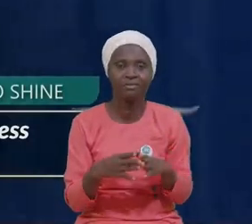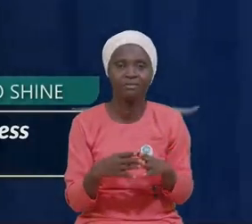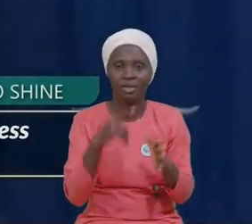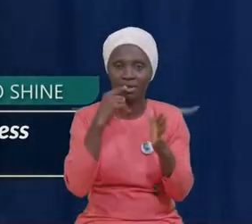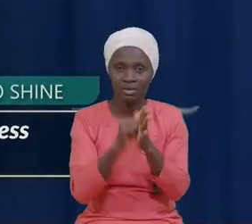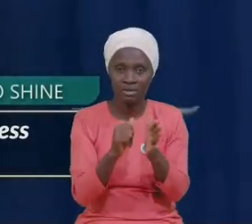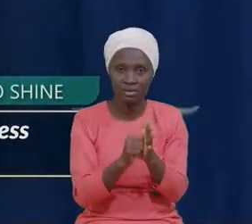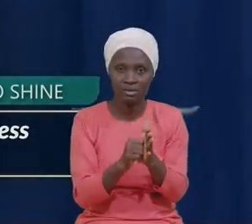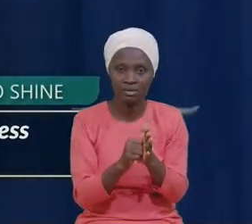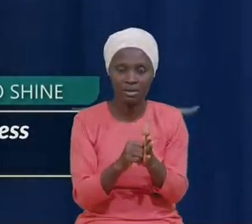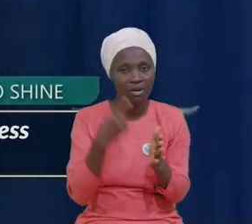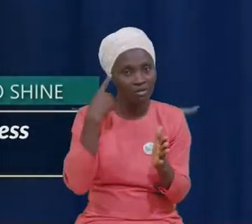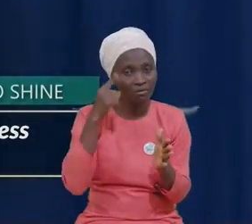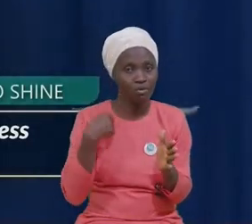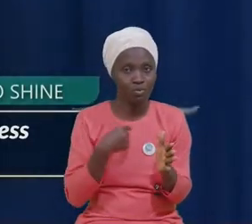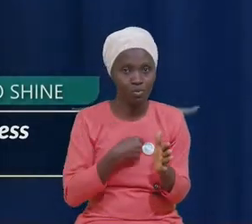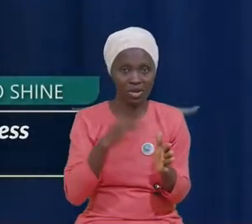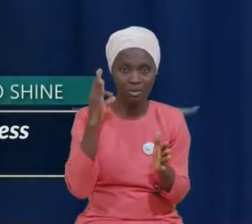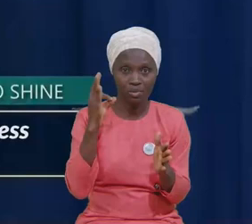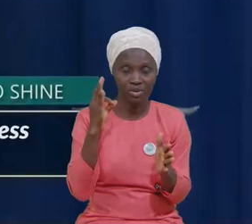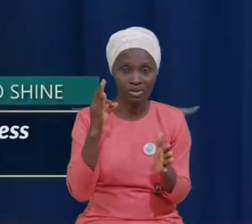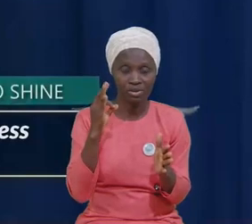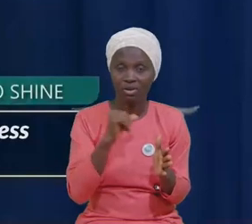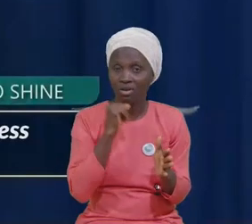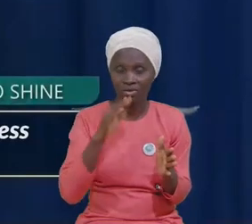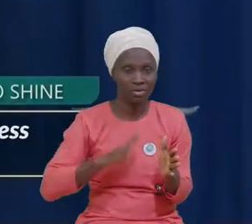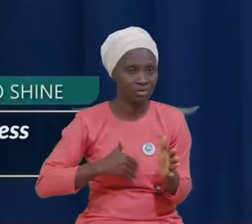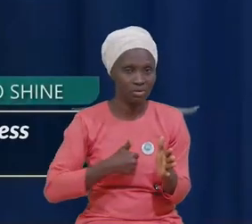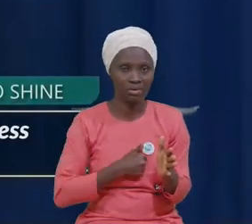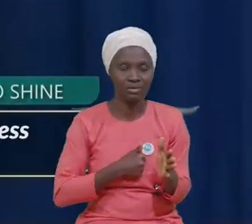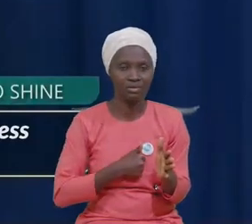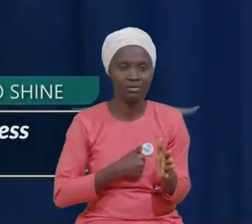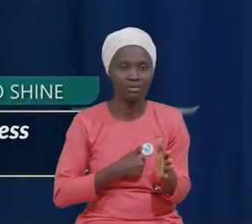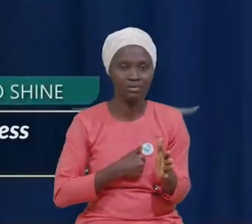chapitre 4, 5, nous ne nous prêchons pas nous-mêmes.